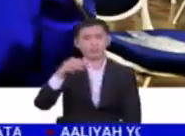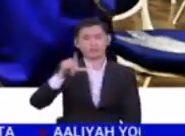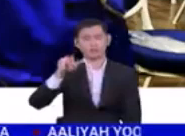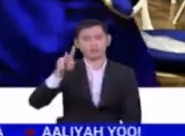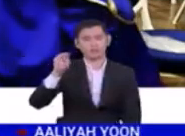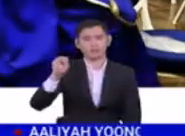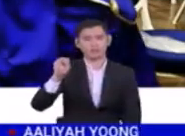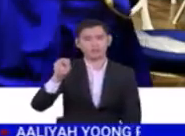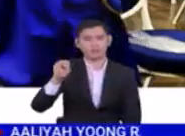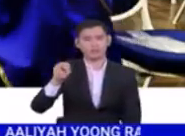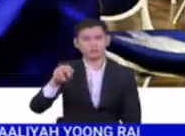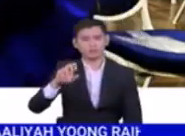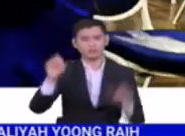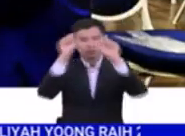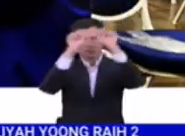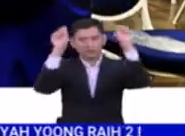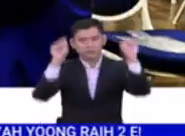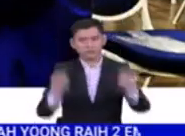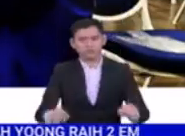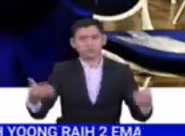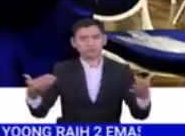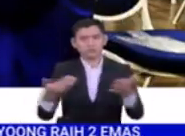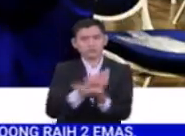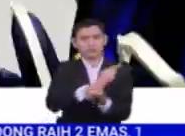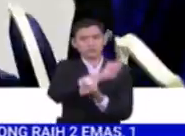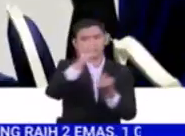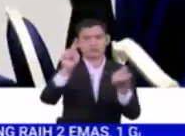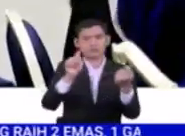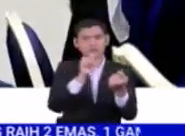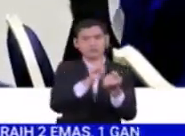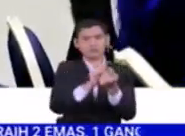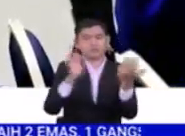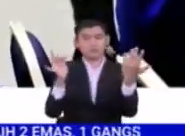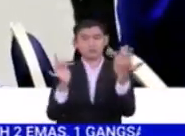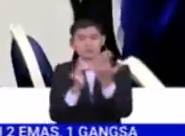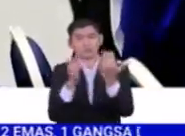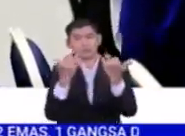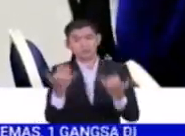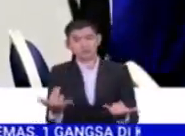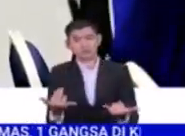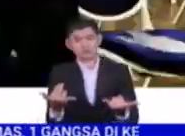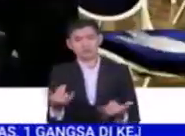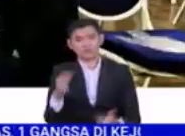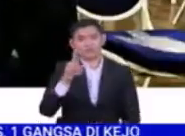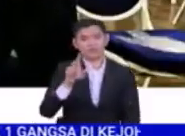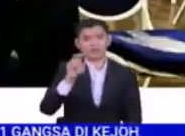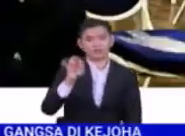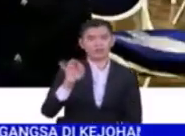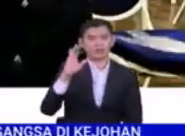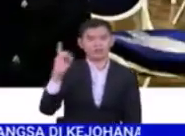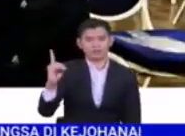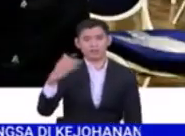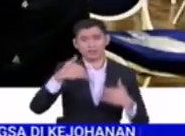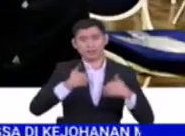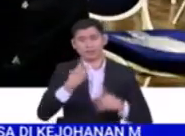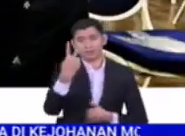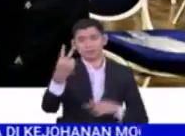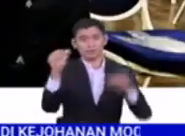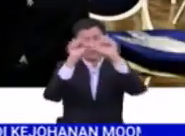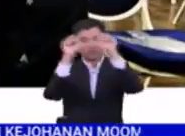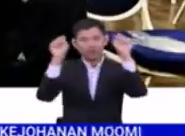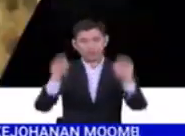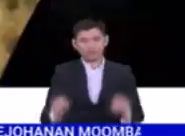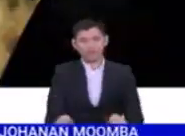berkata pengenalan sistem baru itu seiring dengan perkembangan teknologi semasa RFID mempunyai dua sistem